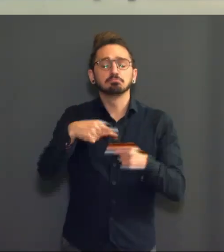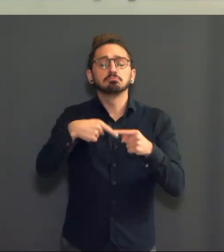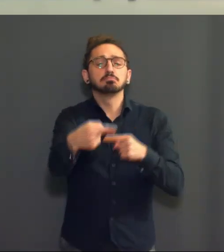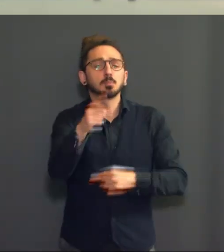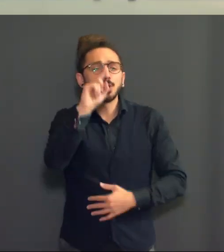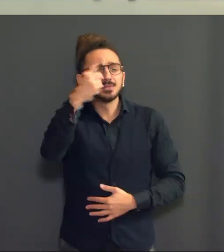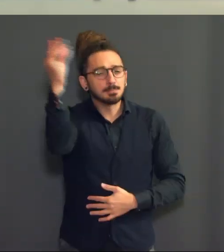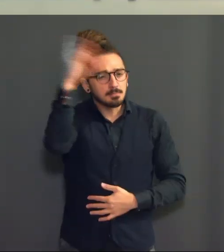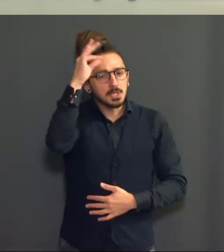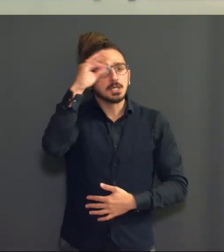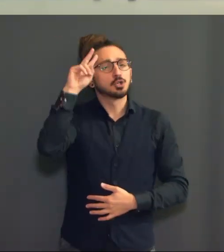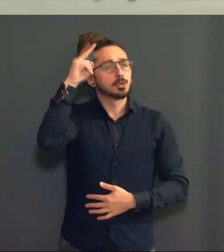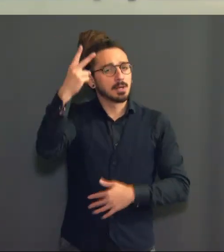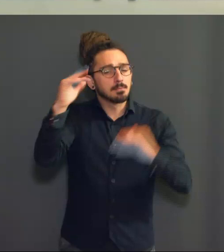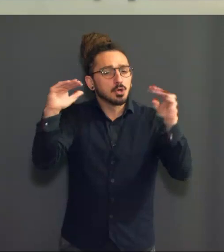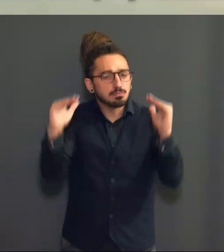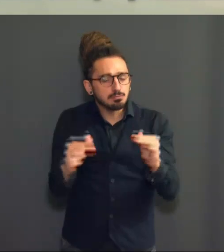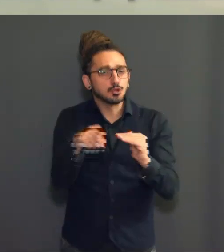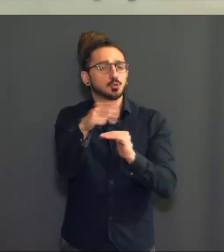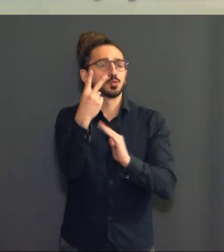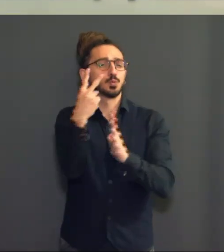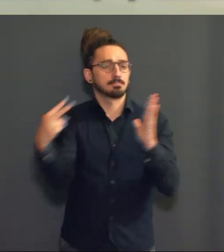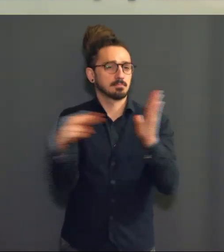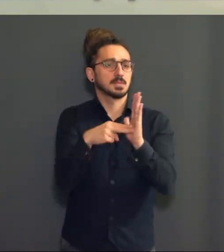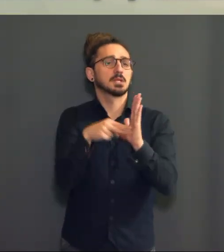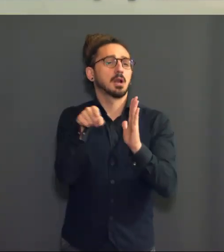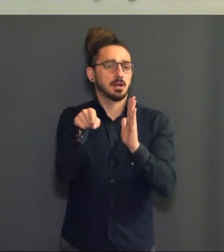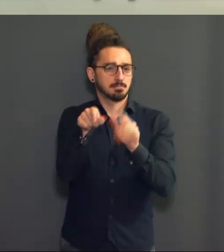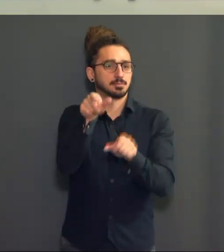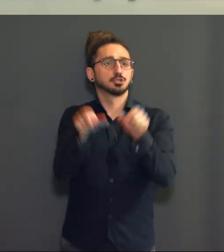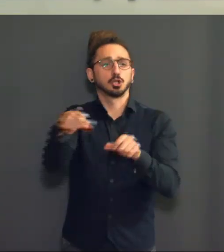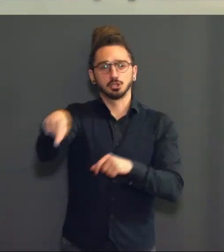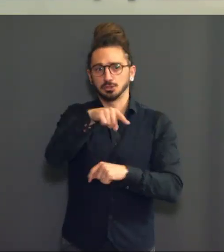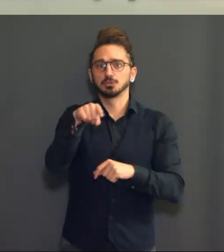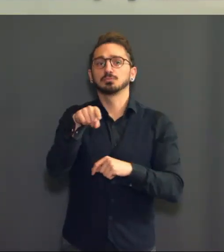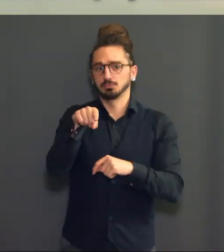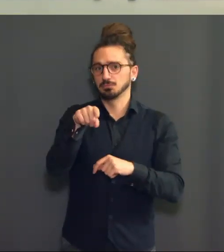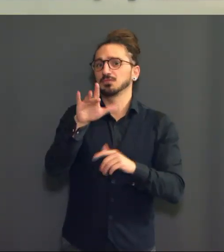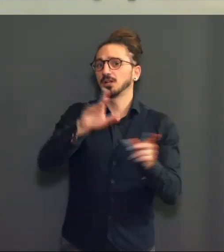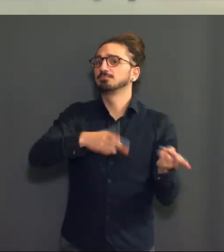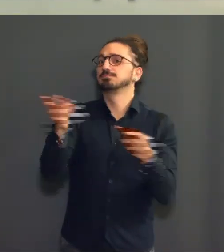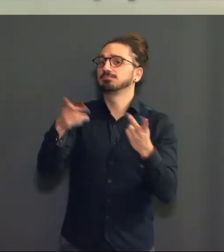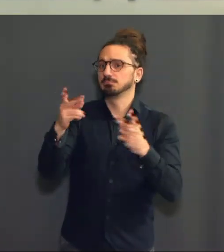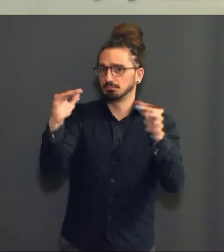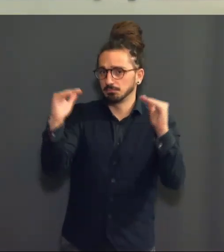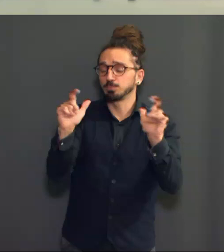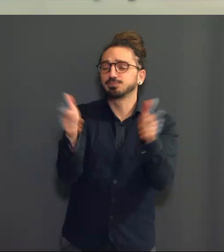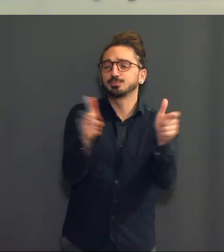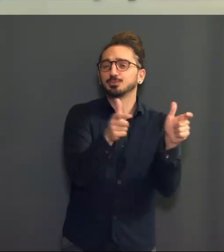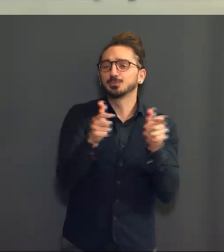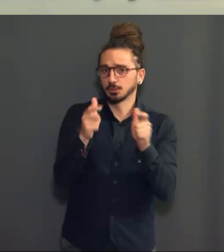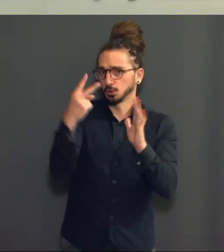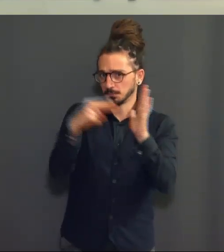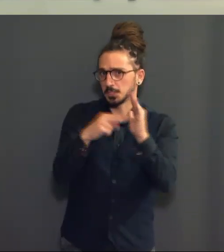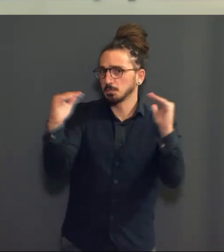Si on s'intéresse maintenant, et on le voit sur la diapositive, aux hospitalisations, on a une diminution modeste de 5% au niveau des